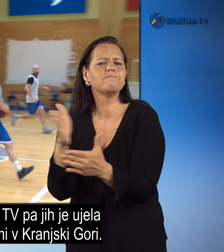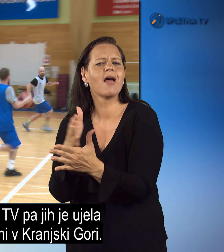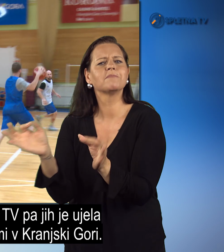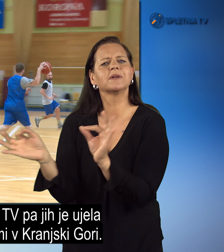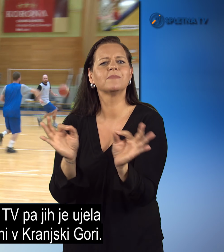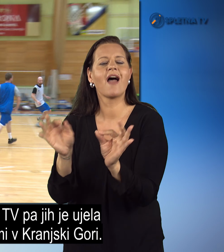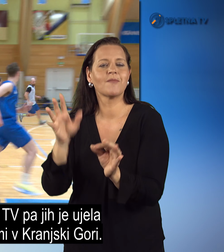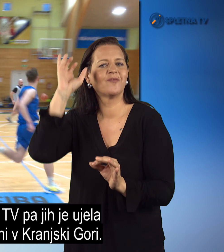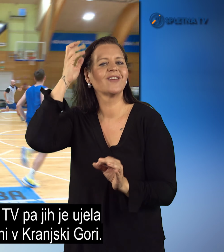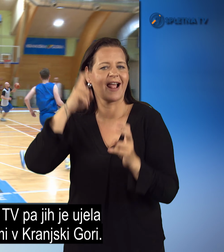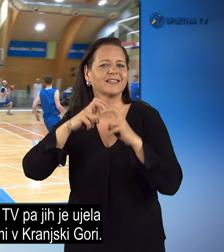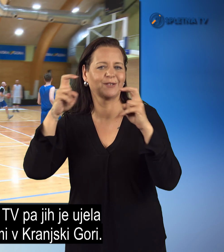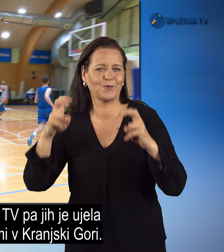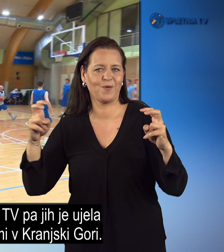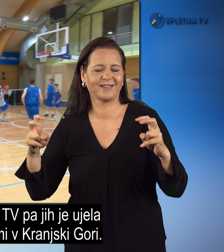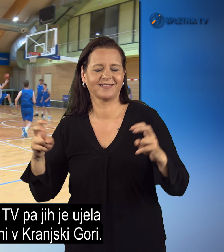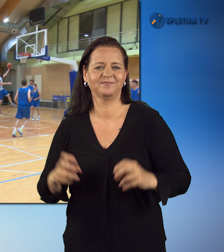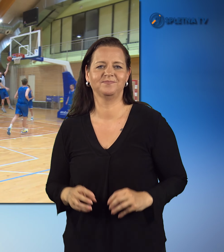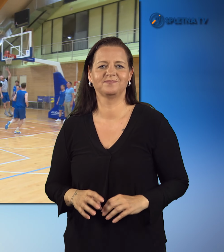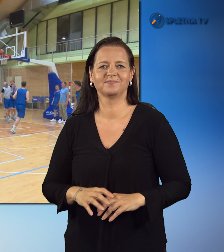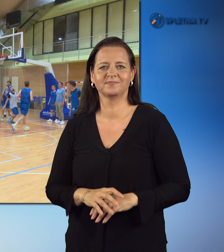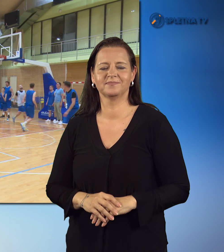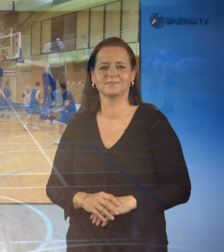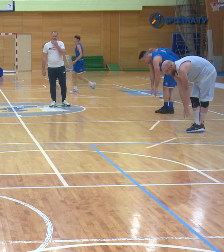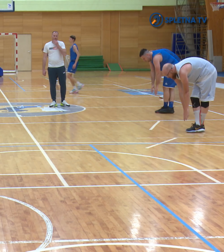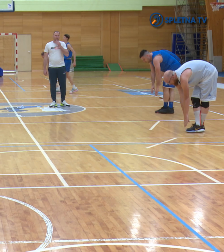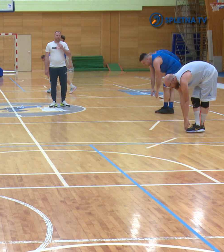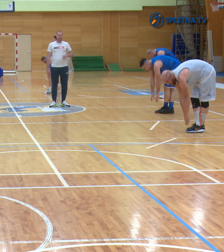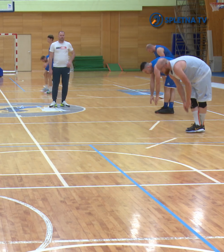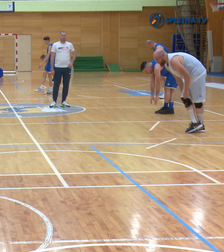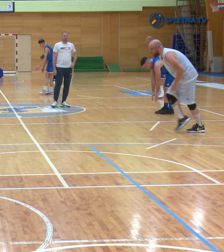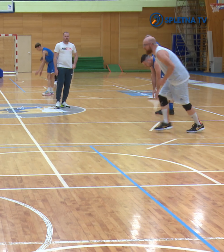Gori. Hey, I got a confession.